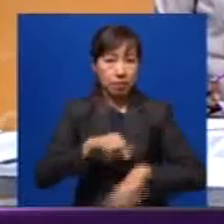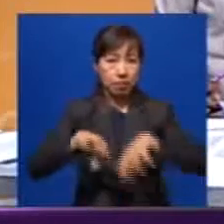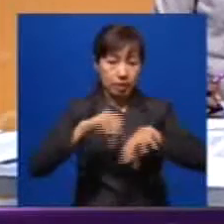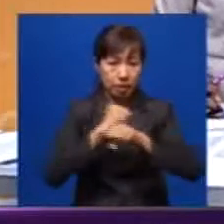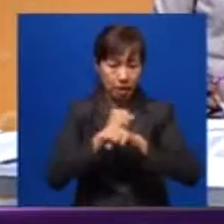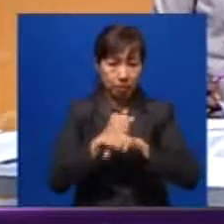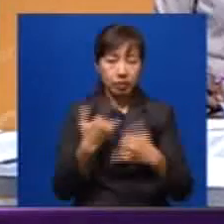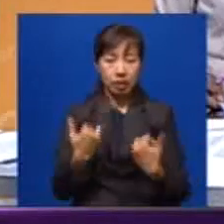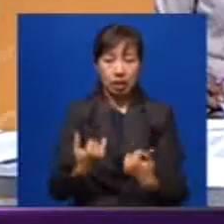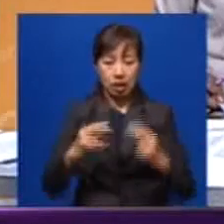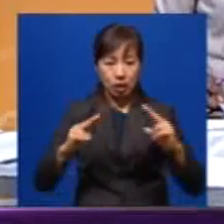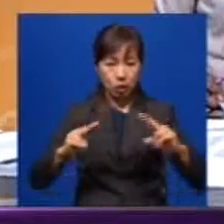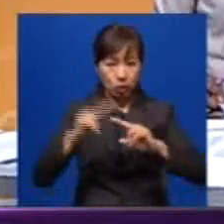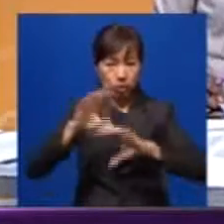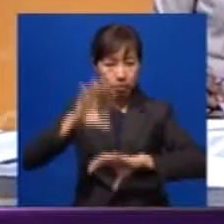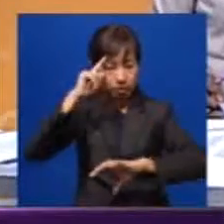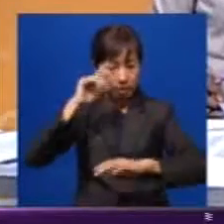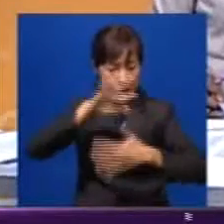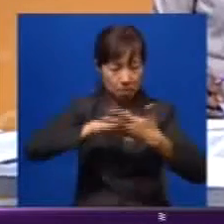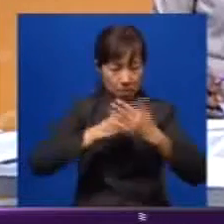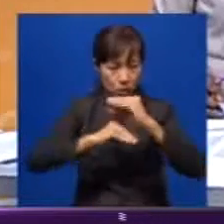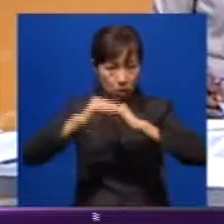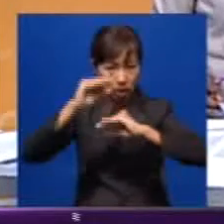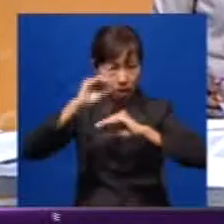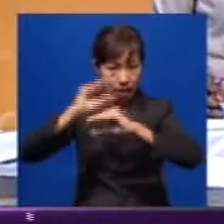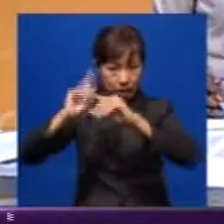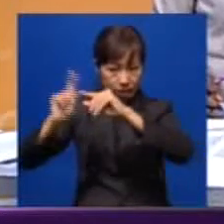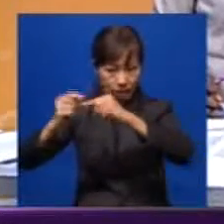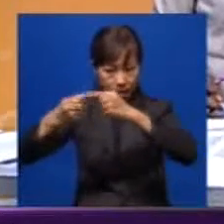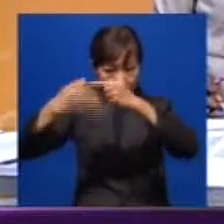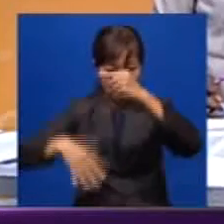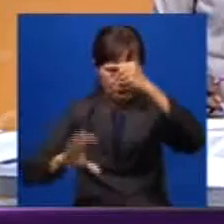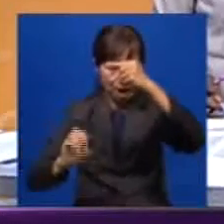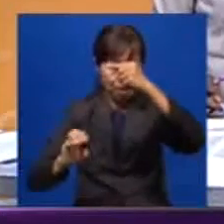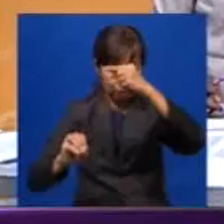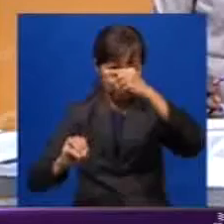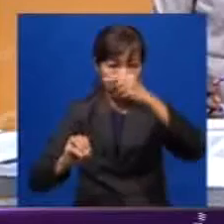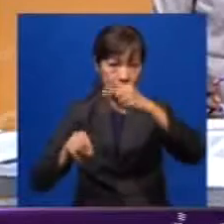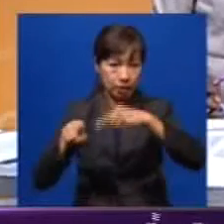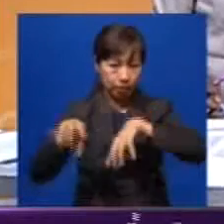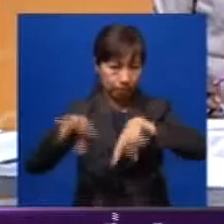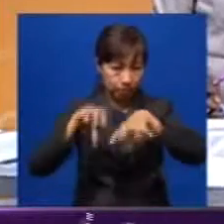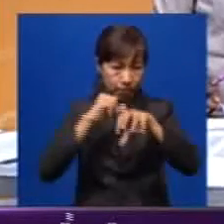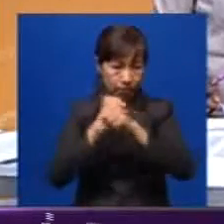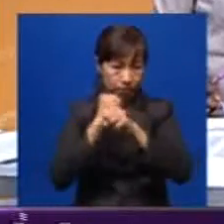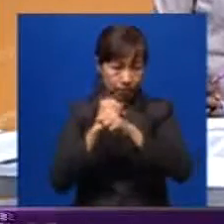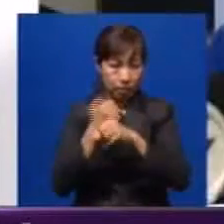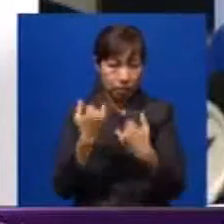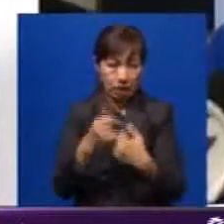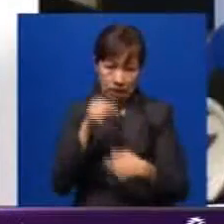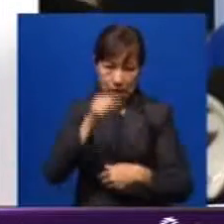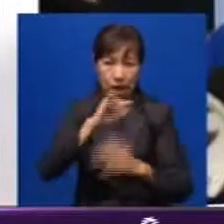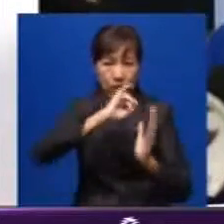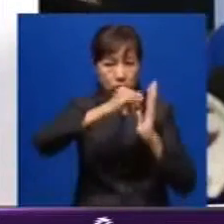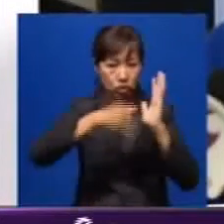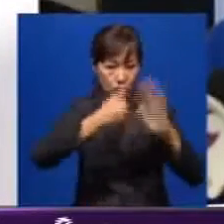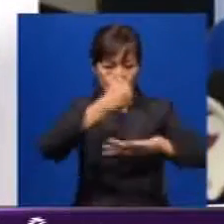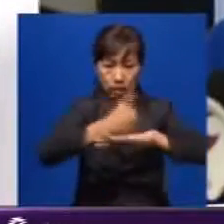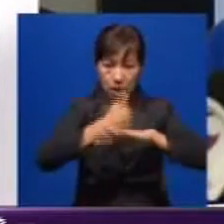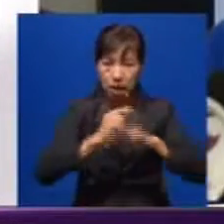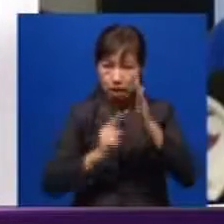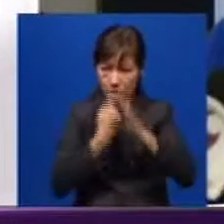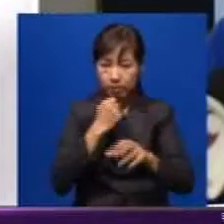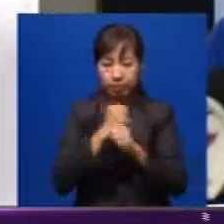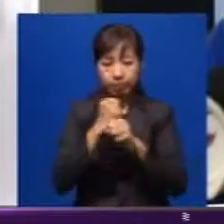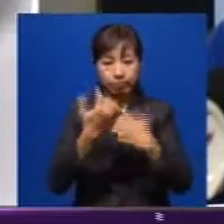าน50โครงการตามรถแมปของคสช.นะคะแล้วก็สั่งการให้ผู้ราชการทุกจังหวัดเร่งเดินหน้าสร้างความปลองด